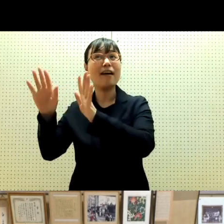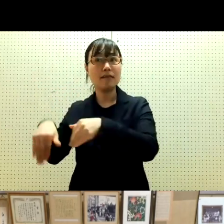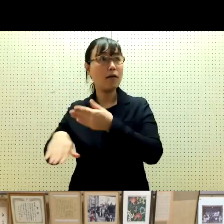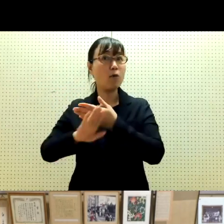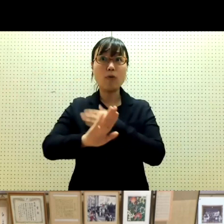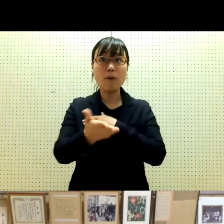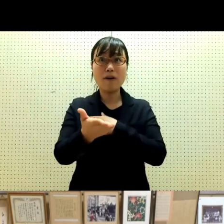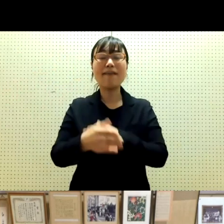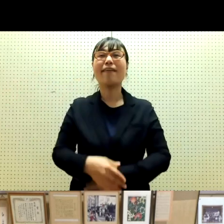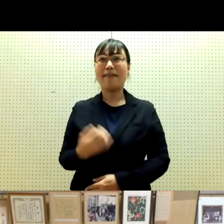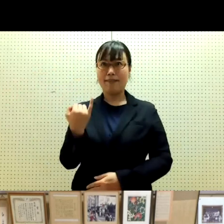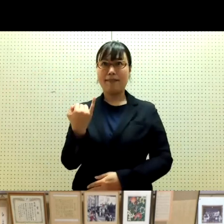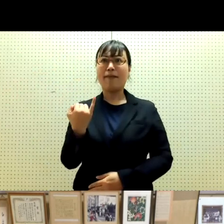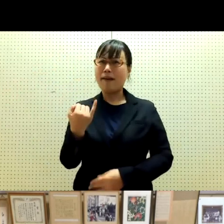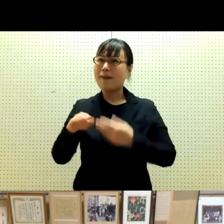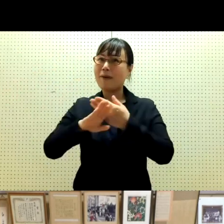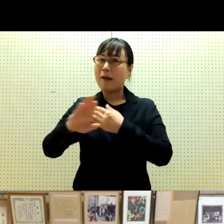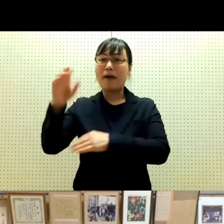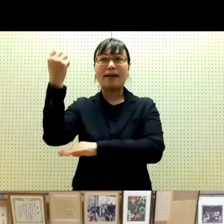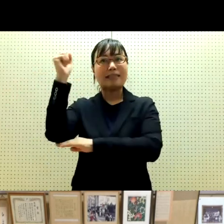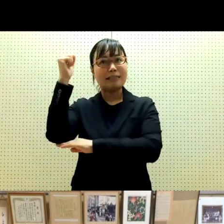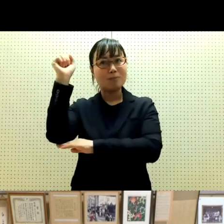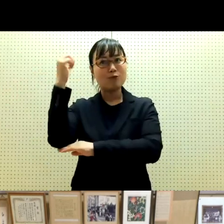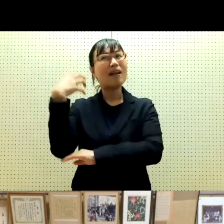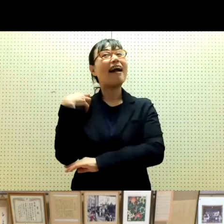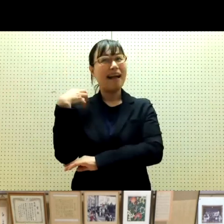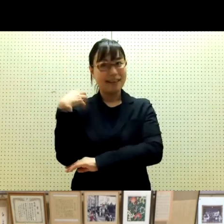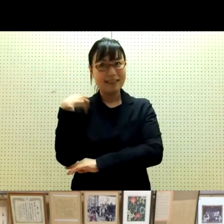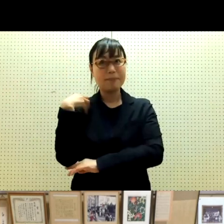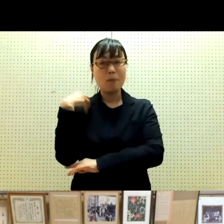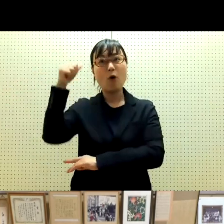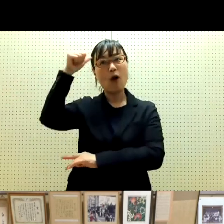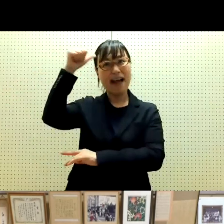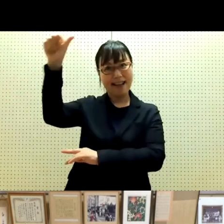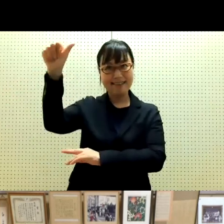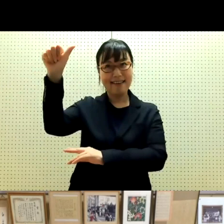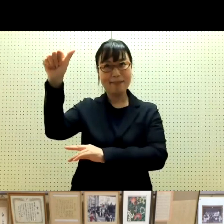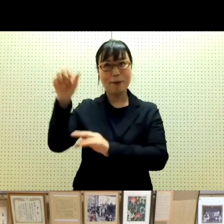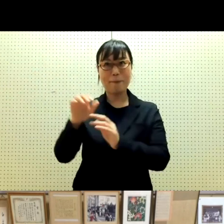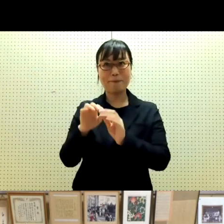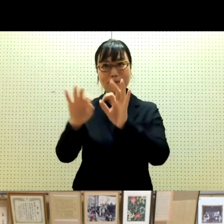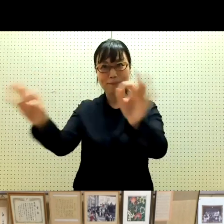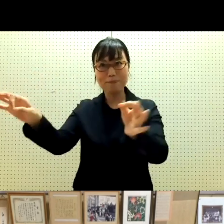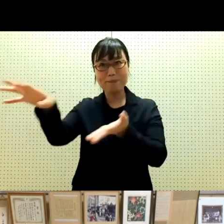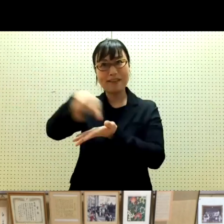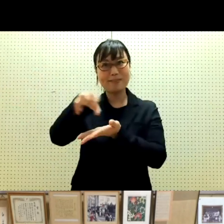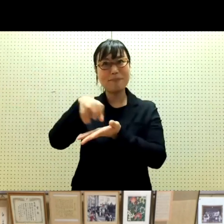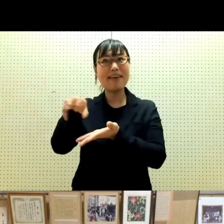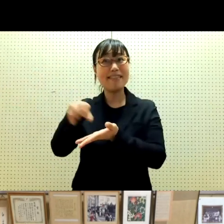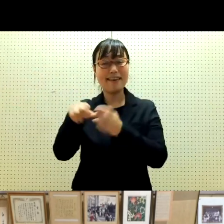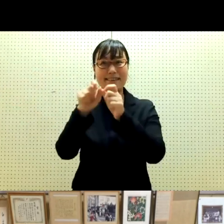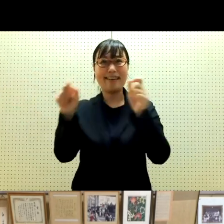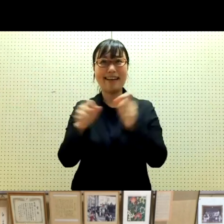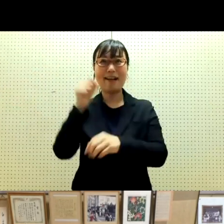は、新聞係がアンケートを取ってその結果を新聞に載せたりしています。 すごいです